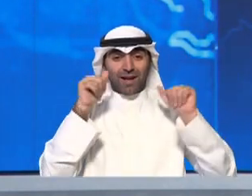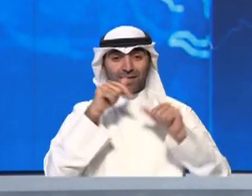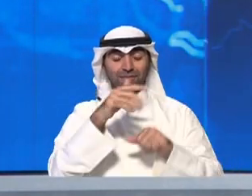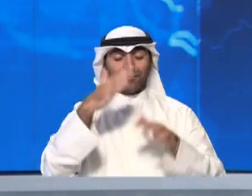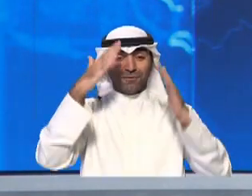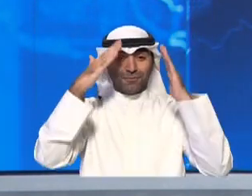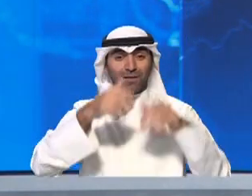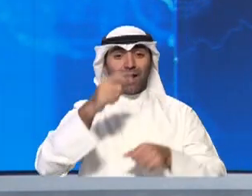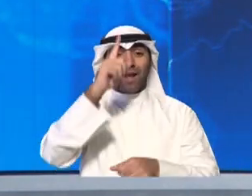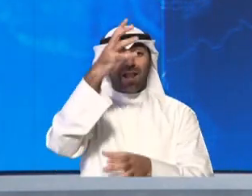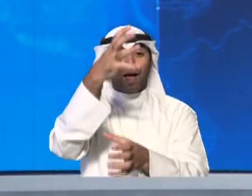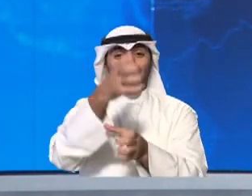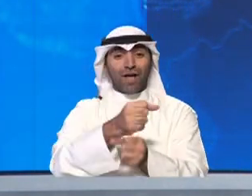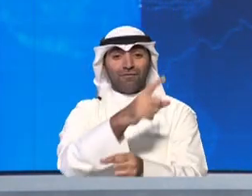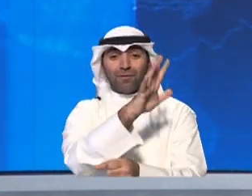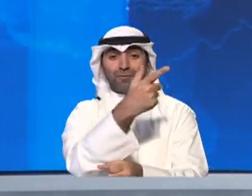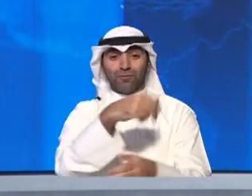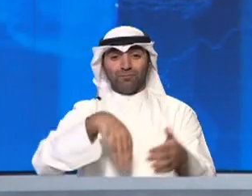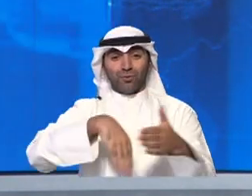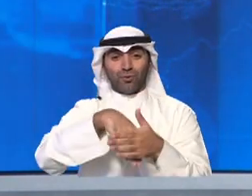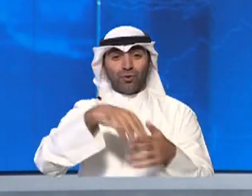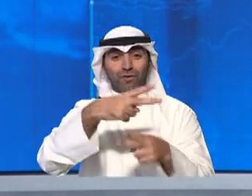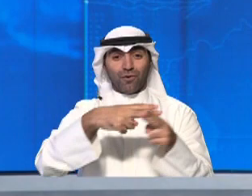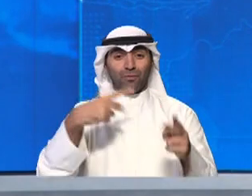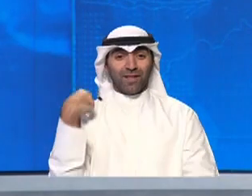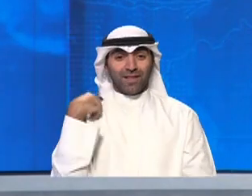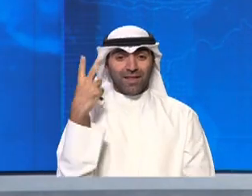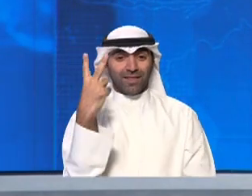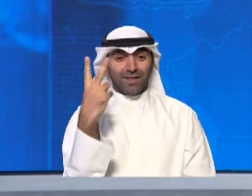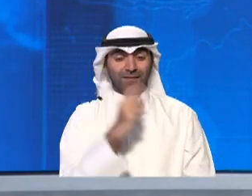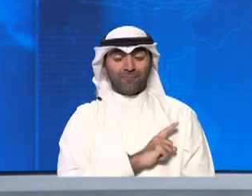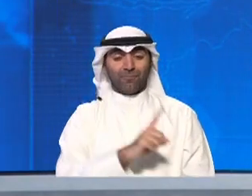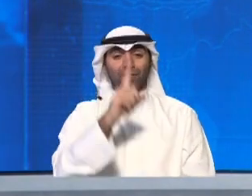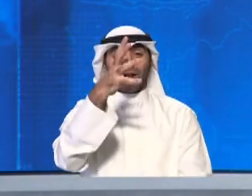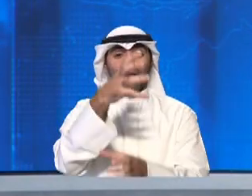السابق، نتمنى لك السلامة والشفاء العاجل لك ولجميع المصابين، حفظ الله الكويت والشعب من كل مكروه.